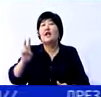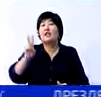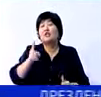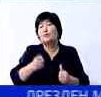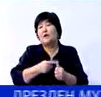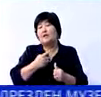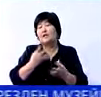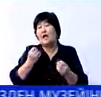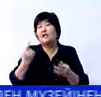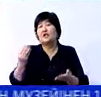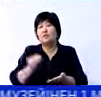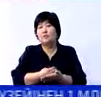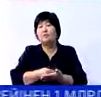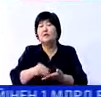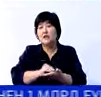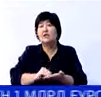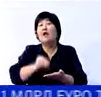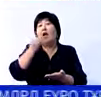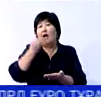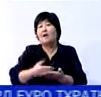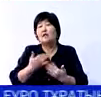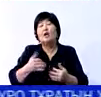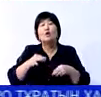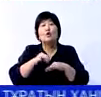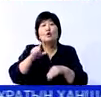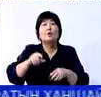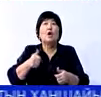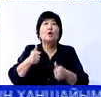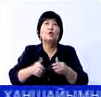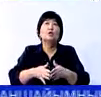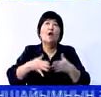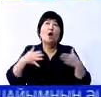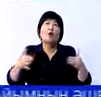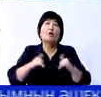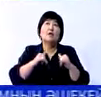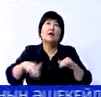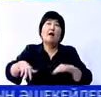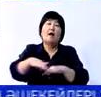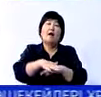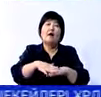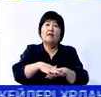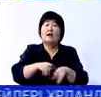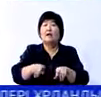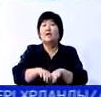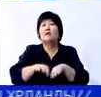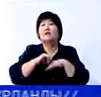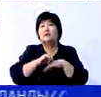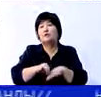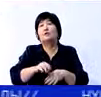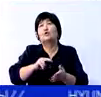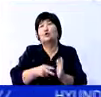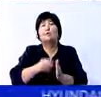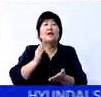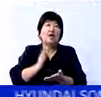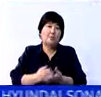есімі тағы бір рет ардақталды. Ұйымдастырушылардың айтуынша турнирдің ауқымын кеңейтіп, халықаралық деңгейде өткізу жоспарда бар.